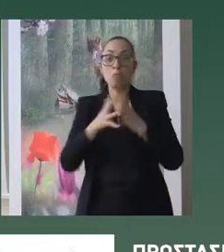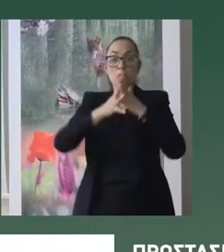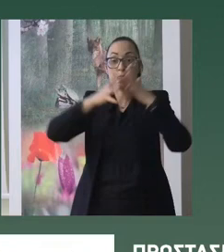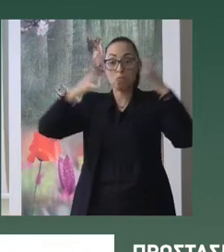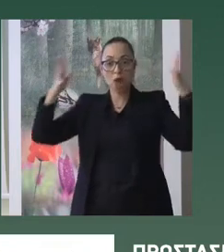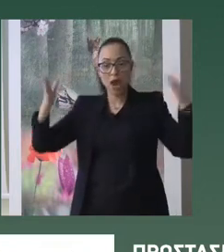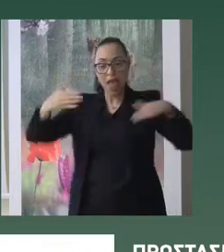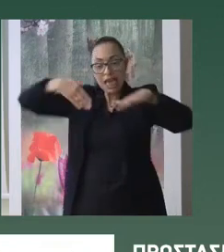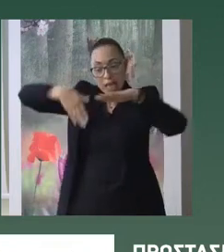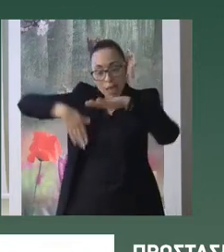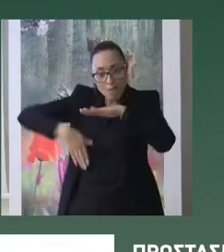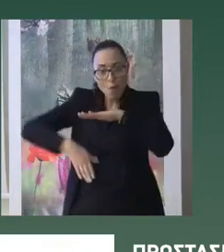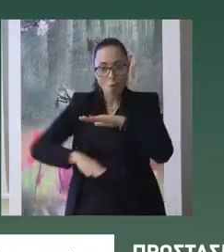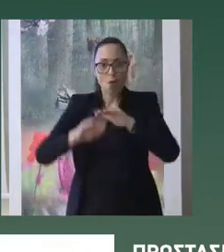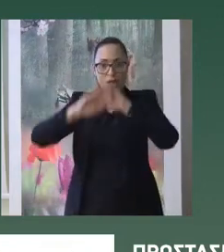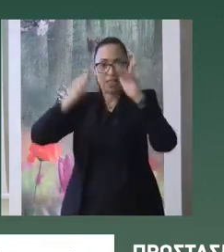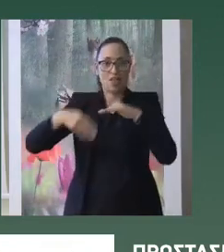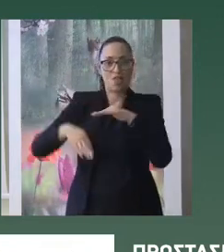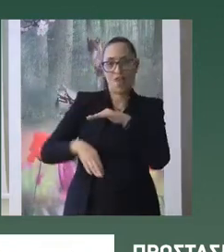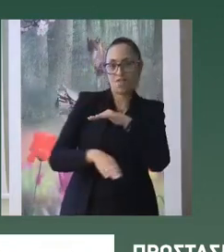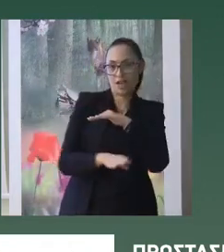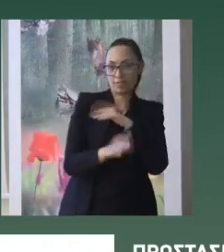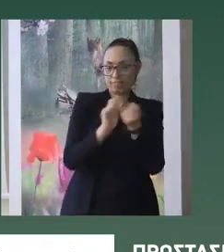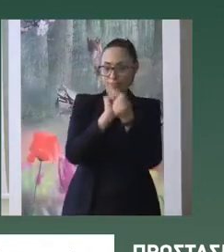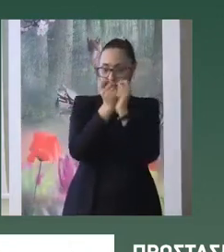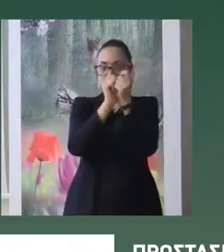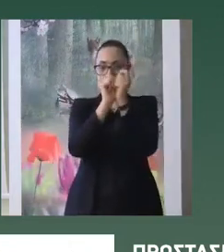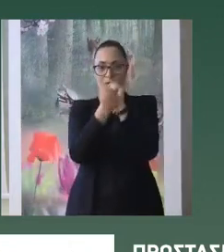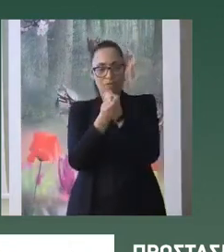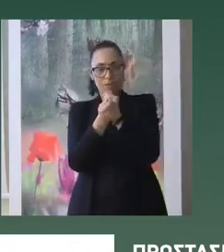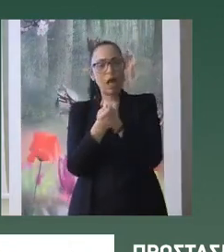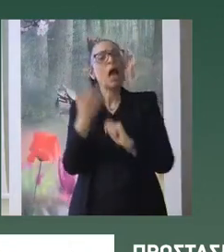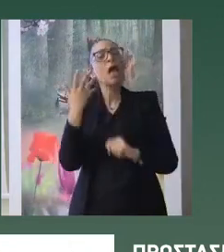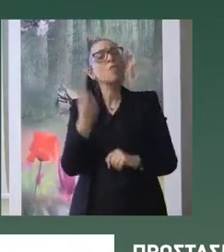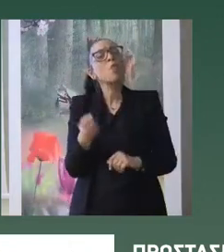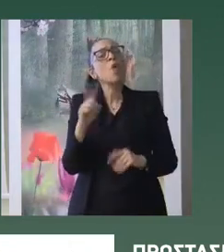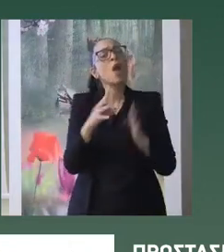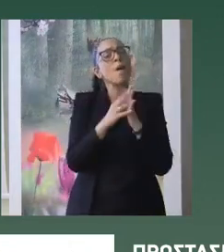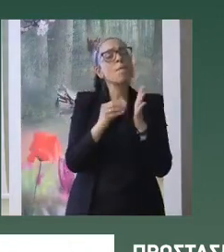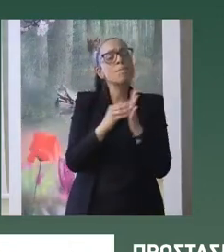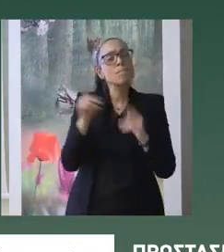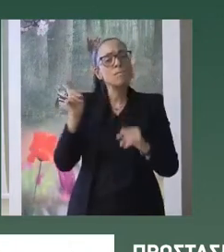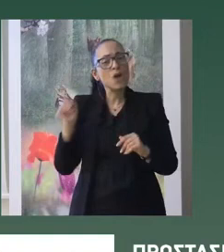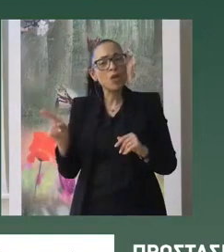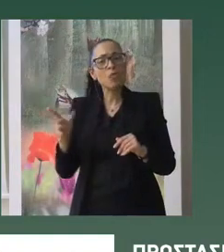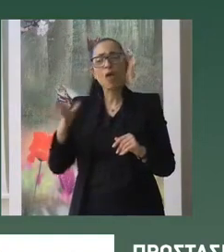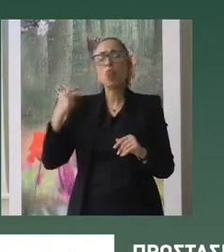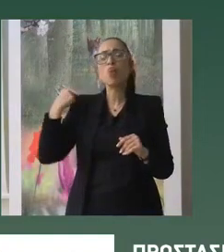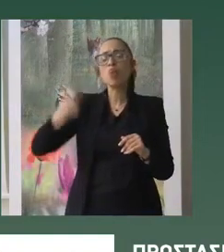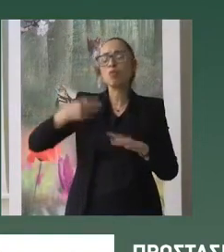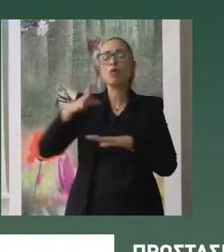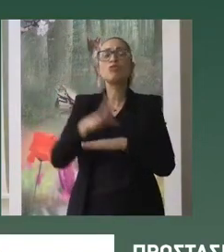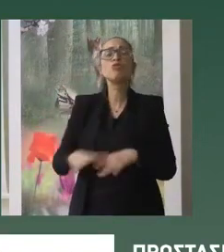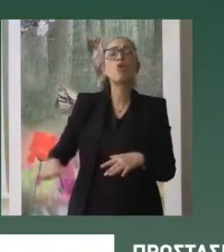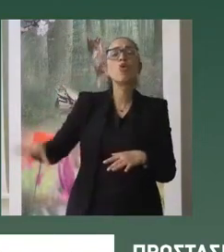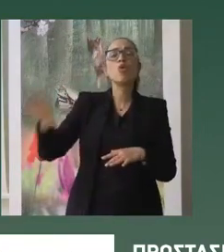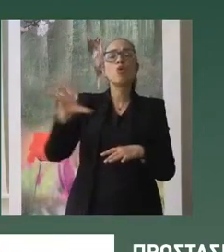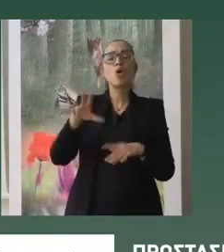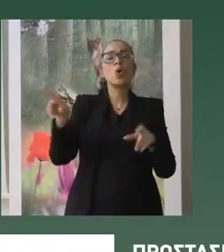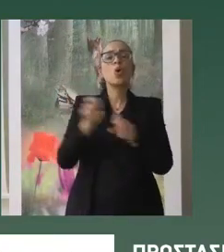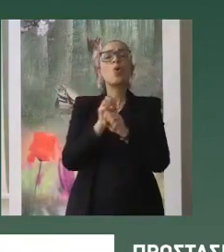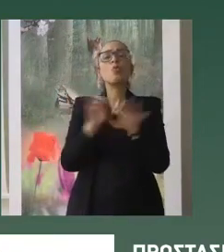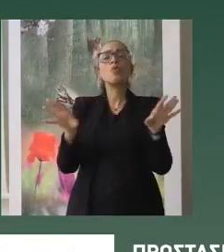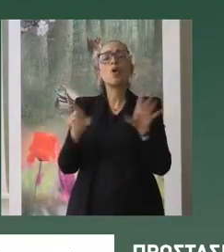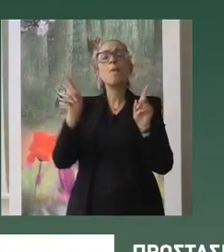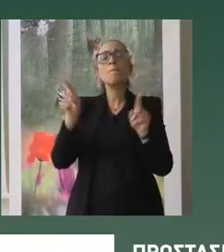υπόγειες διαβάσεις να τα μετατρέψει. Αλλά υπάρχουν και κάποια παραδείγματα που συναντώνται με το δημόσιο χώρο. Αυτό είναι το περίφημο project